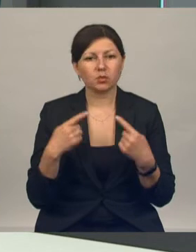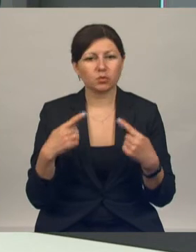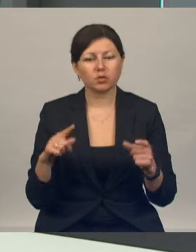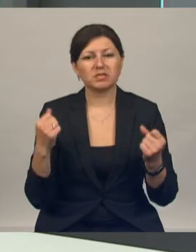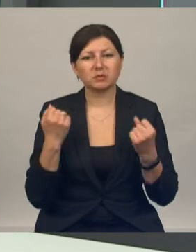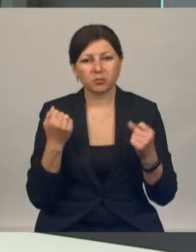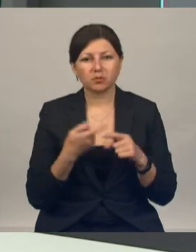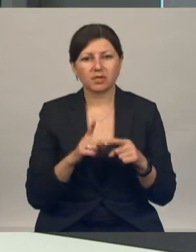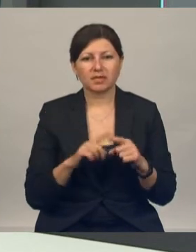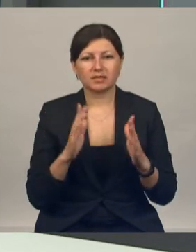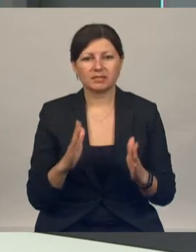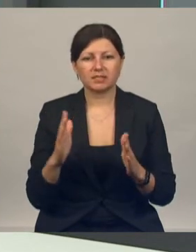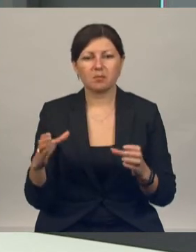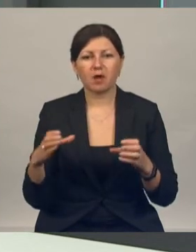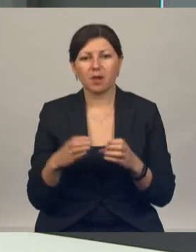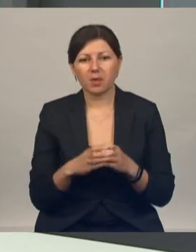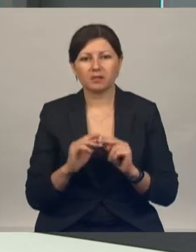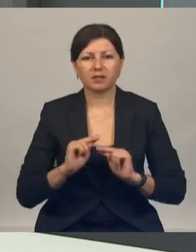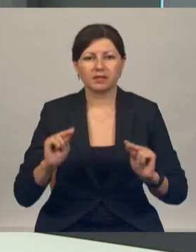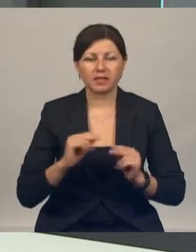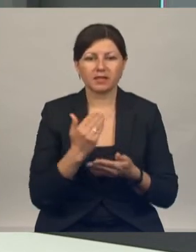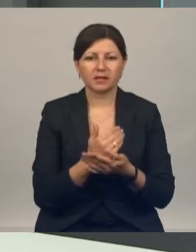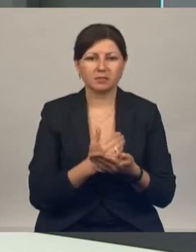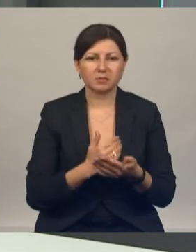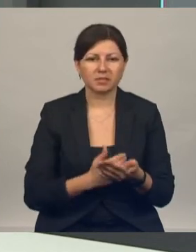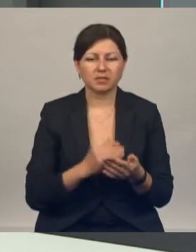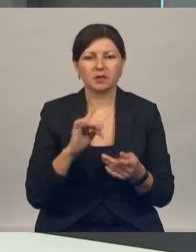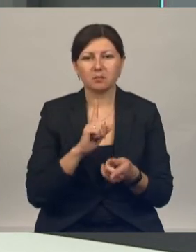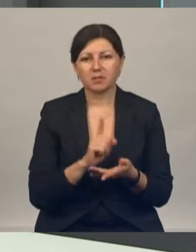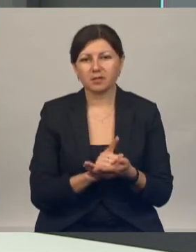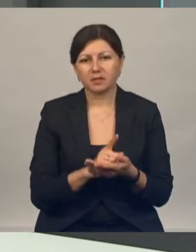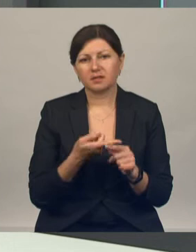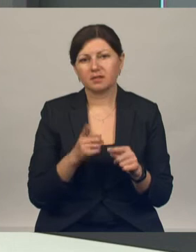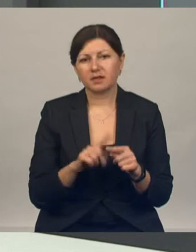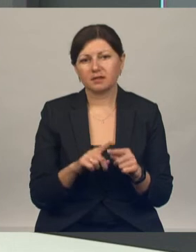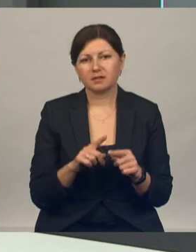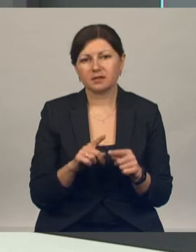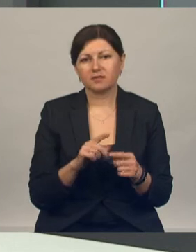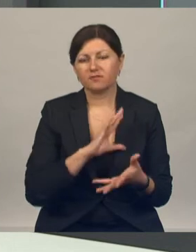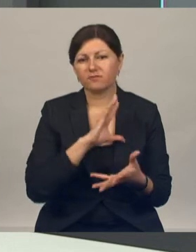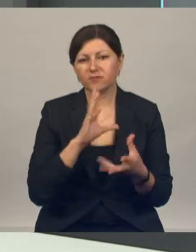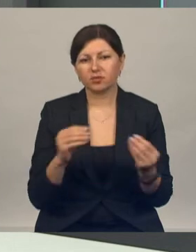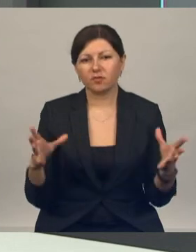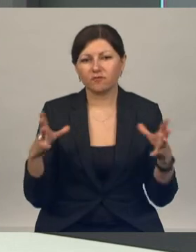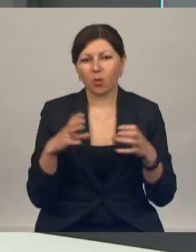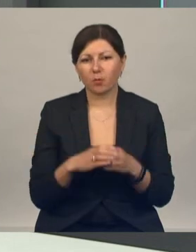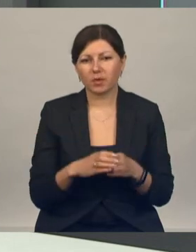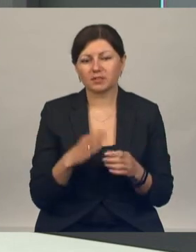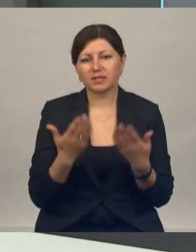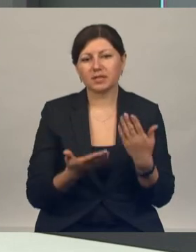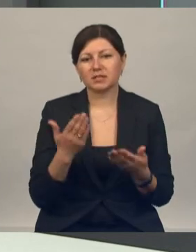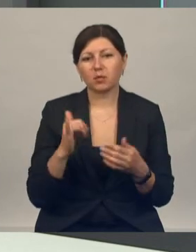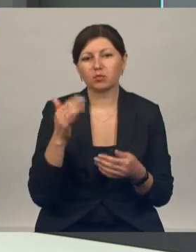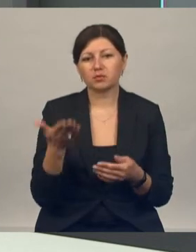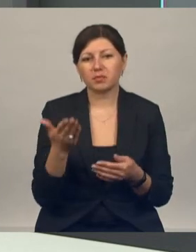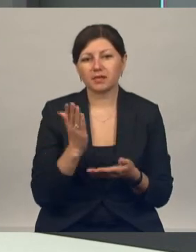это система. Команда, тренер, расписание. И обязательно это все в комплексе. То есть есть у тебя